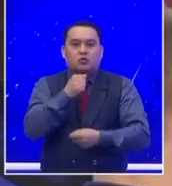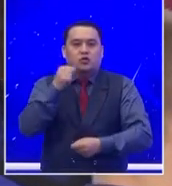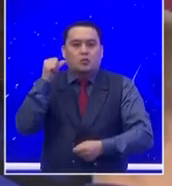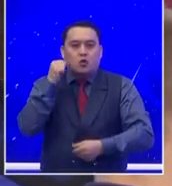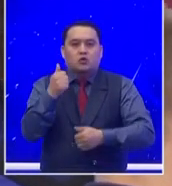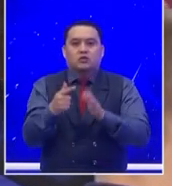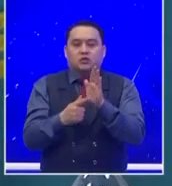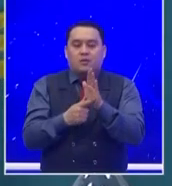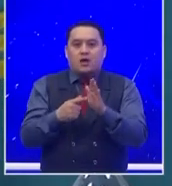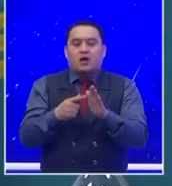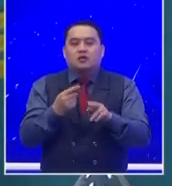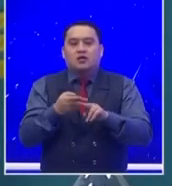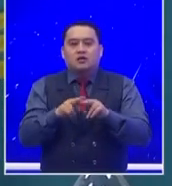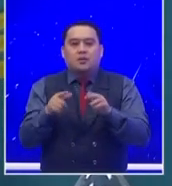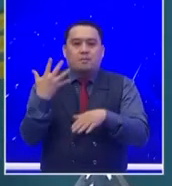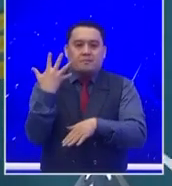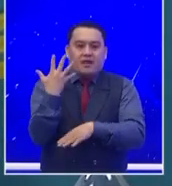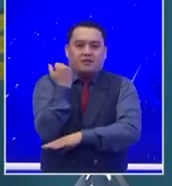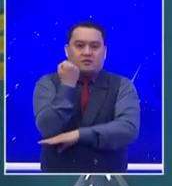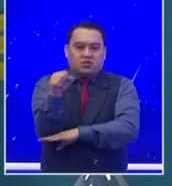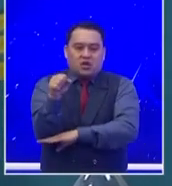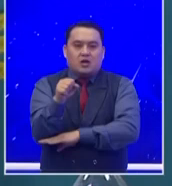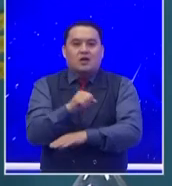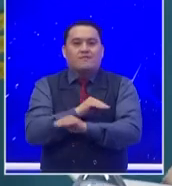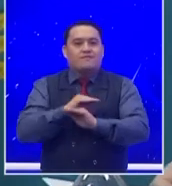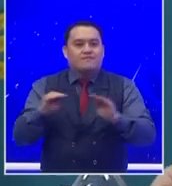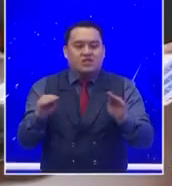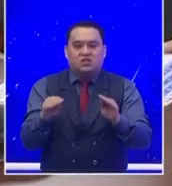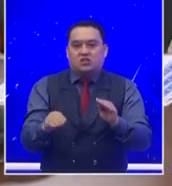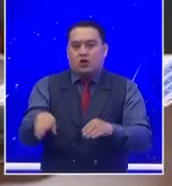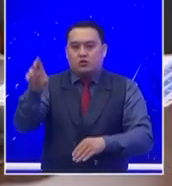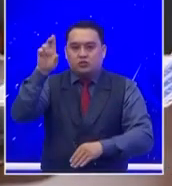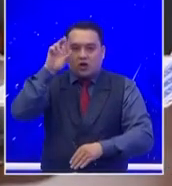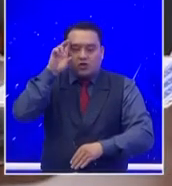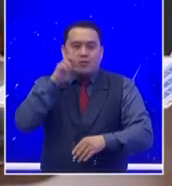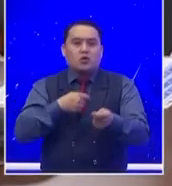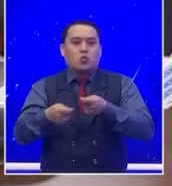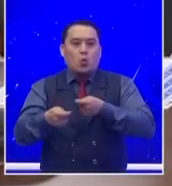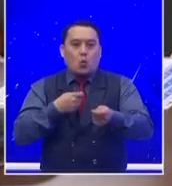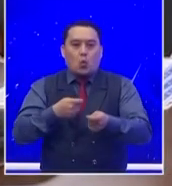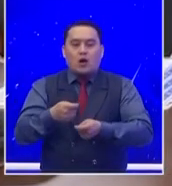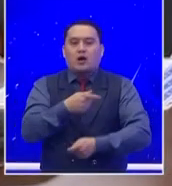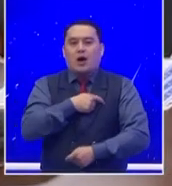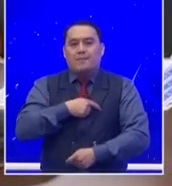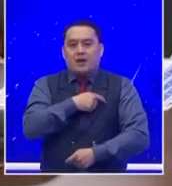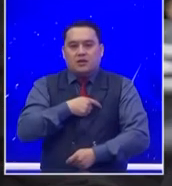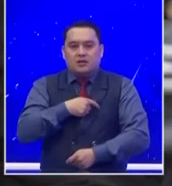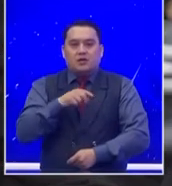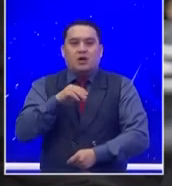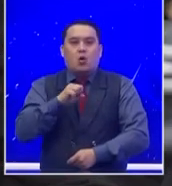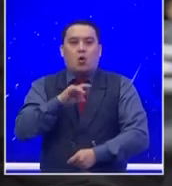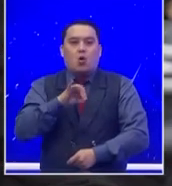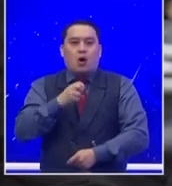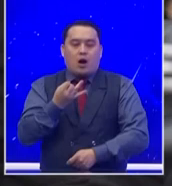семиречье нц и оказались в топ-5 сильнейших кубов элитного дивизиона страны под руководством дмитрия а.г. жетысу стал